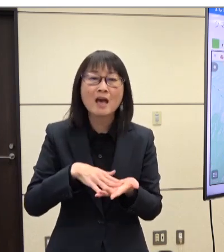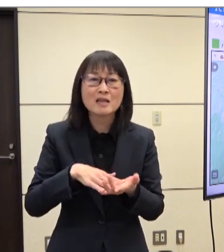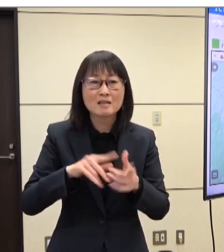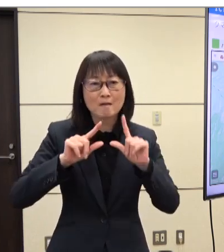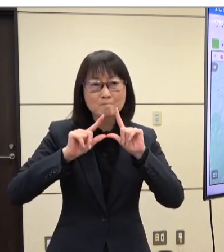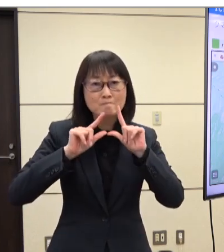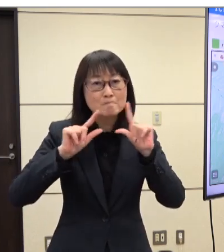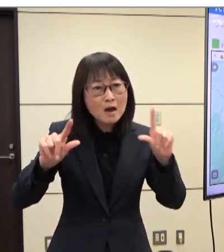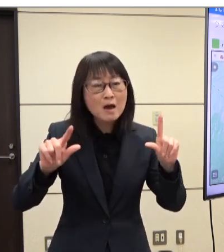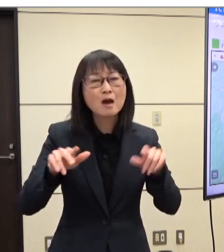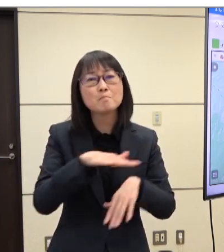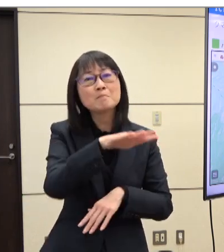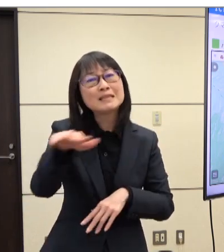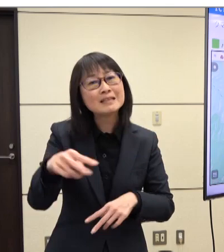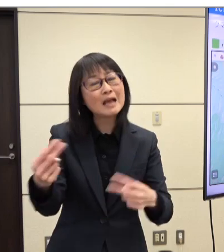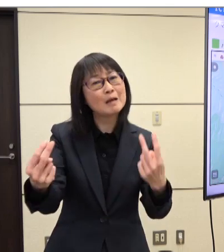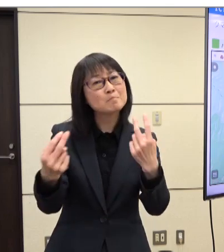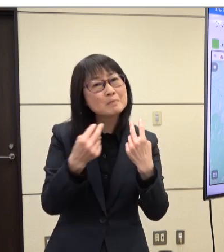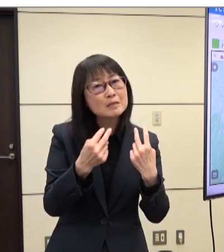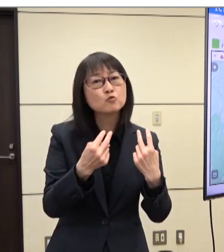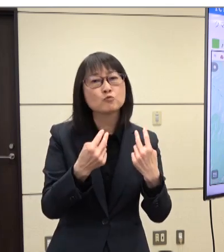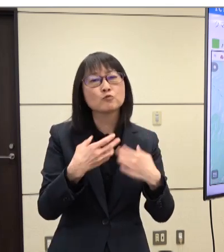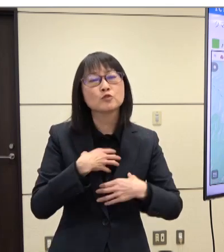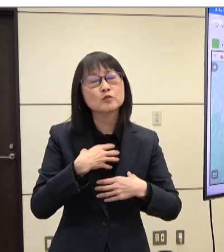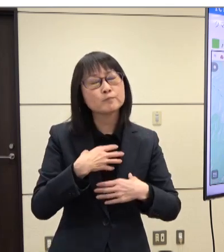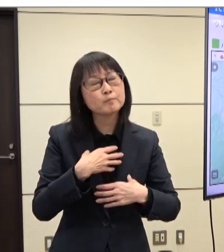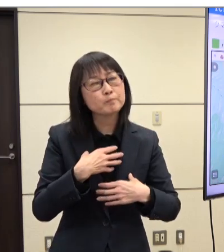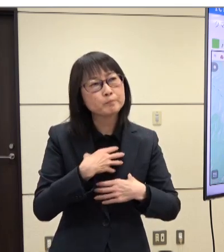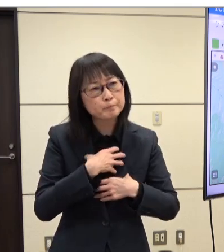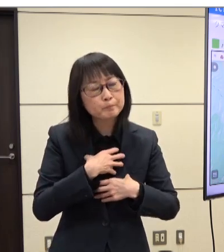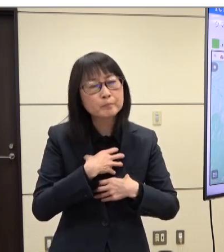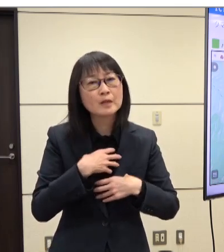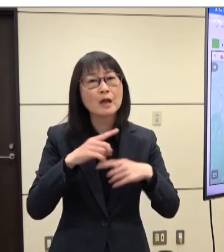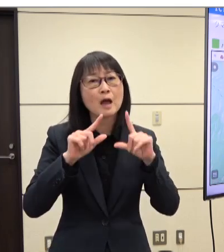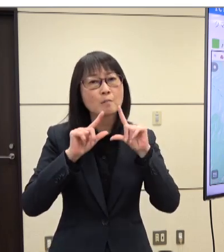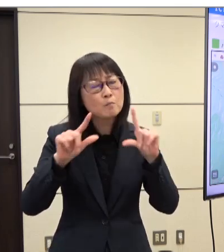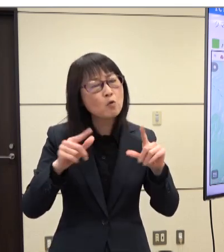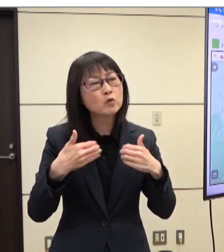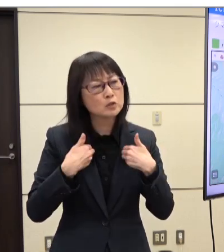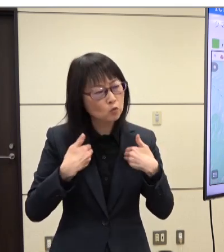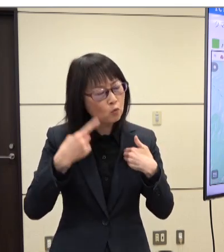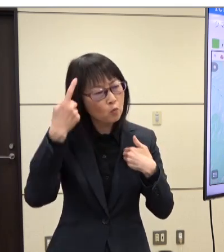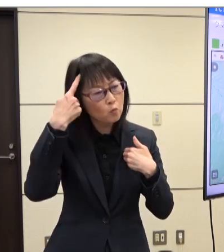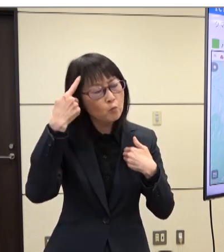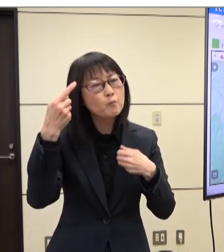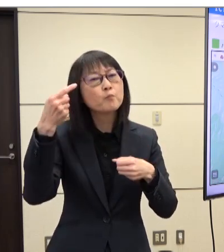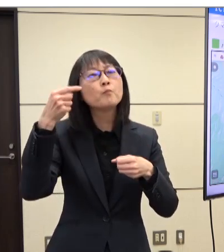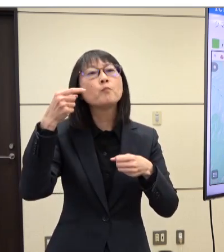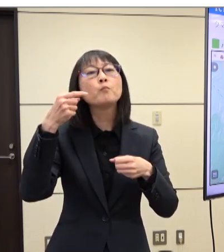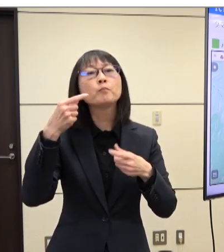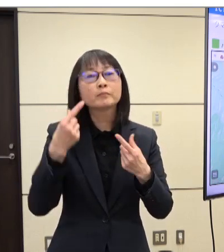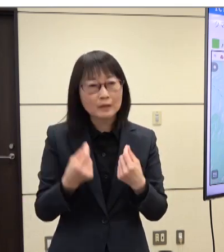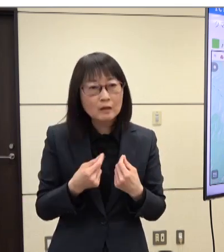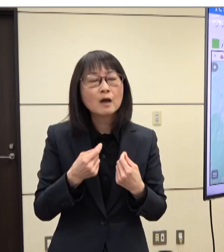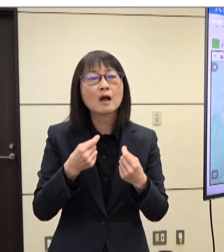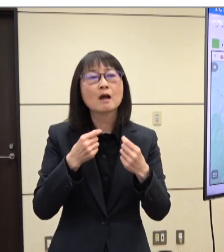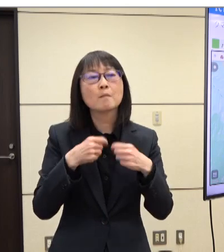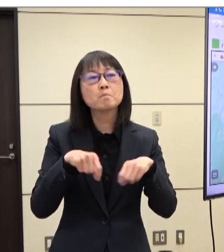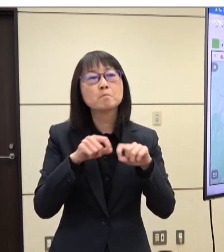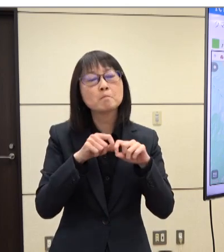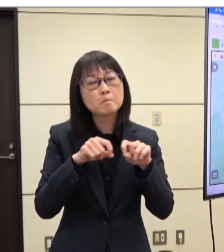それは役所としても必要なんですけども、せっかくこういうデータベースしたものは市民の皆さんと共有をして、そ